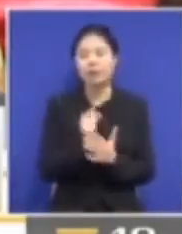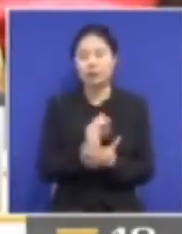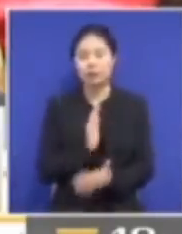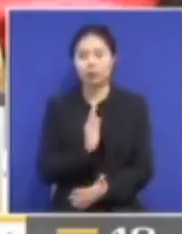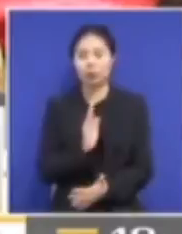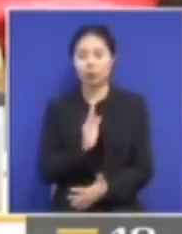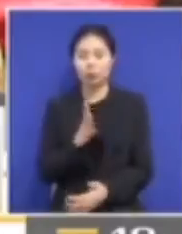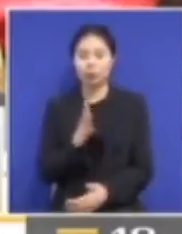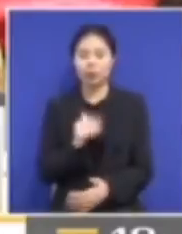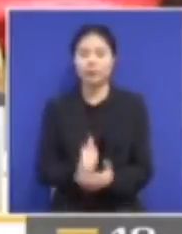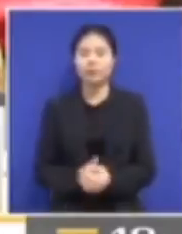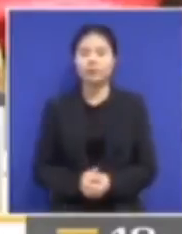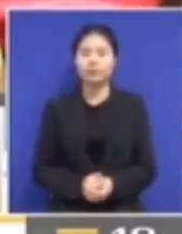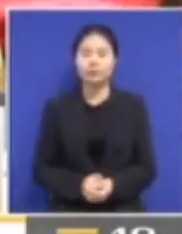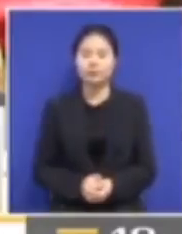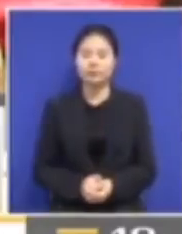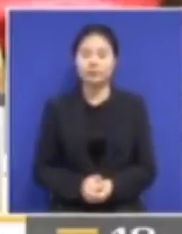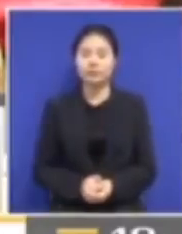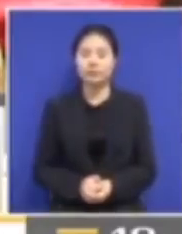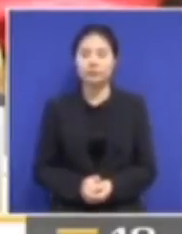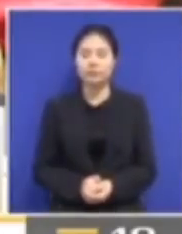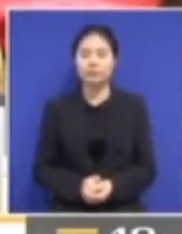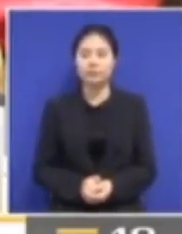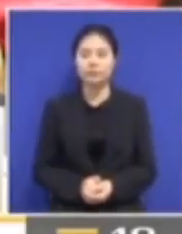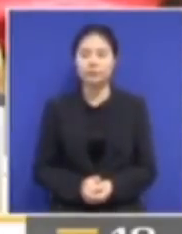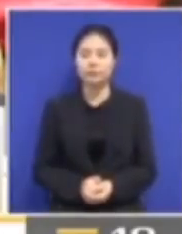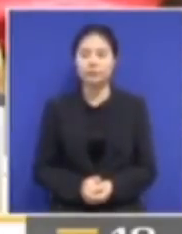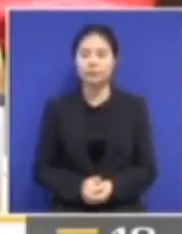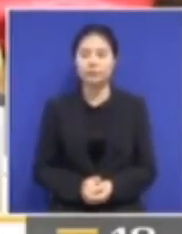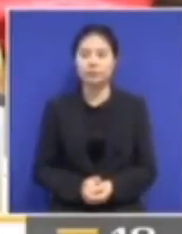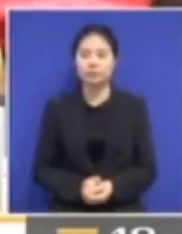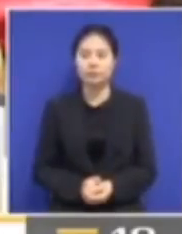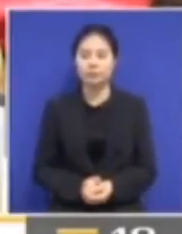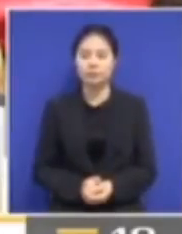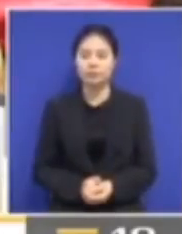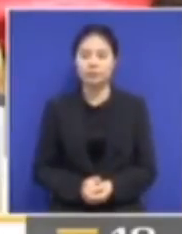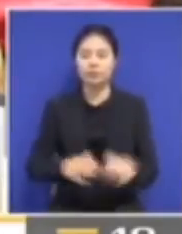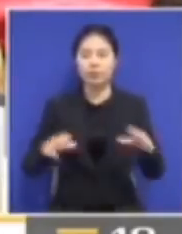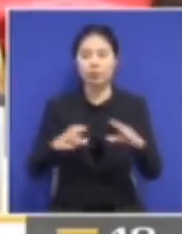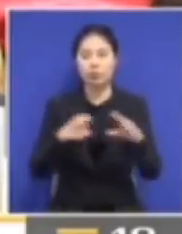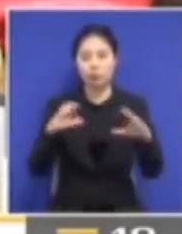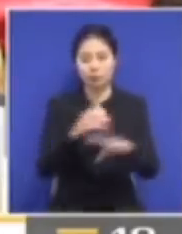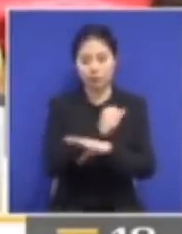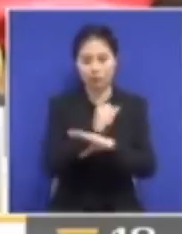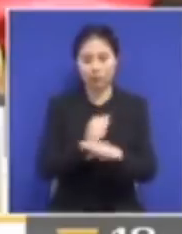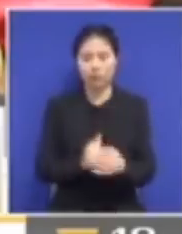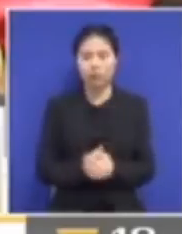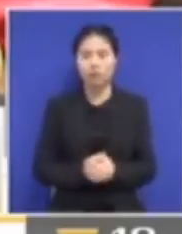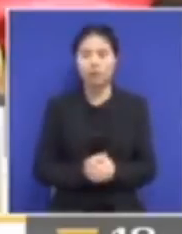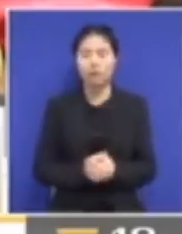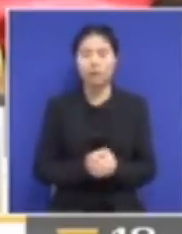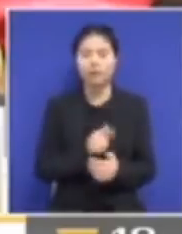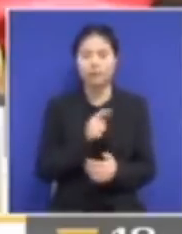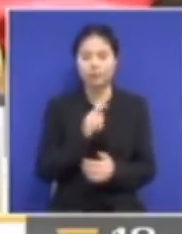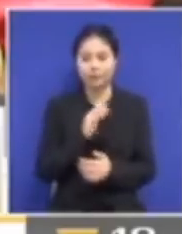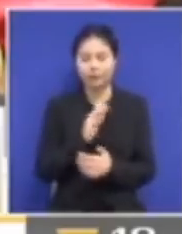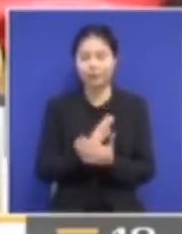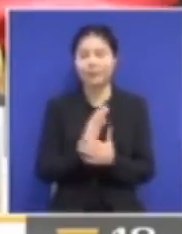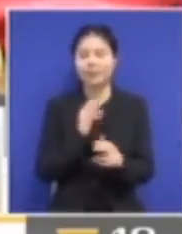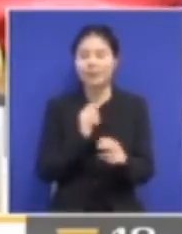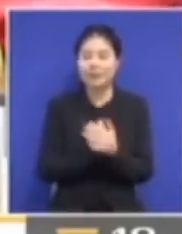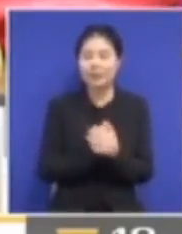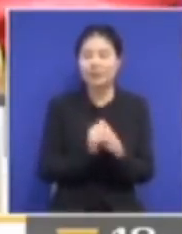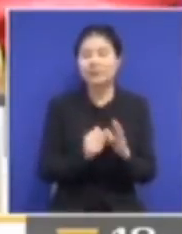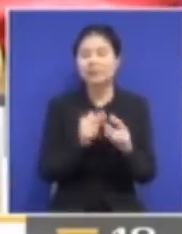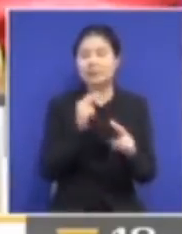อันมีพระสัตว์เป็นประมุขนะตอนที่พรรคการเมืองพรรคหนึ่งนะเสนอชื่อคุ